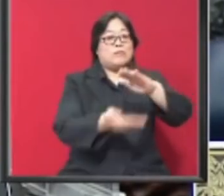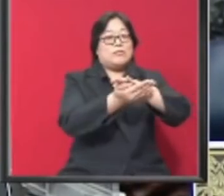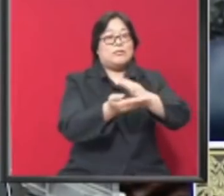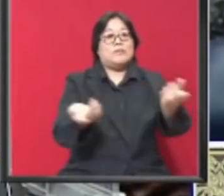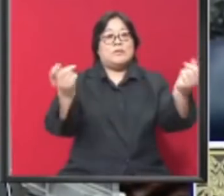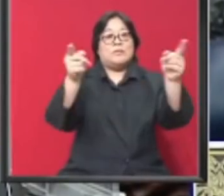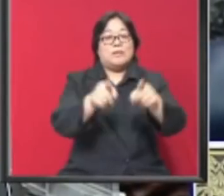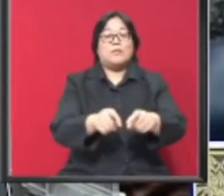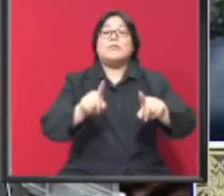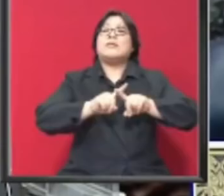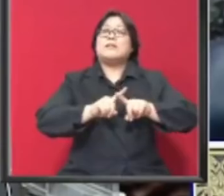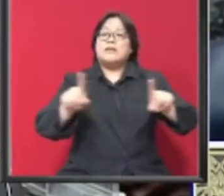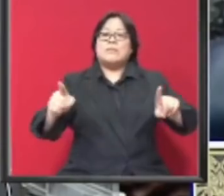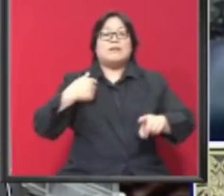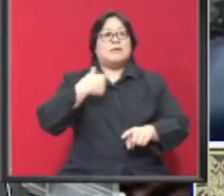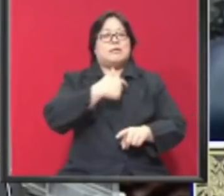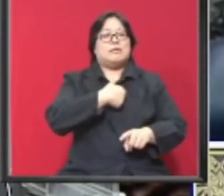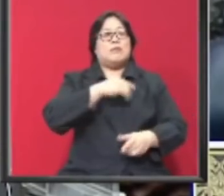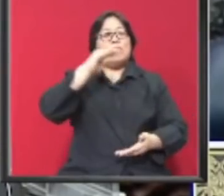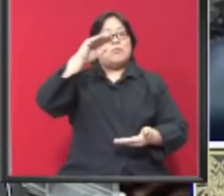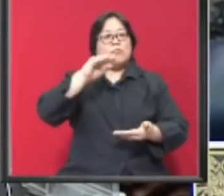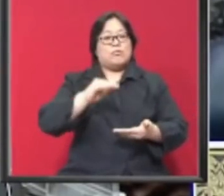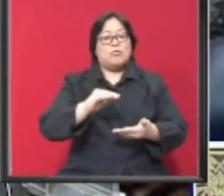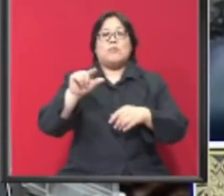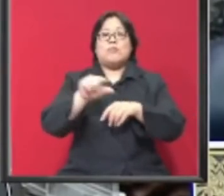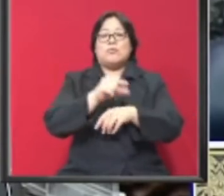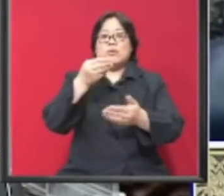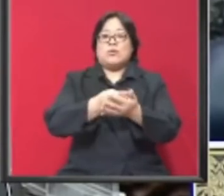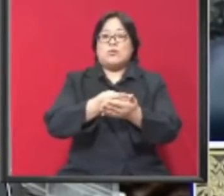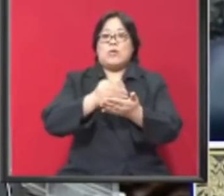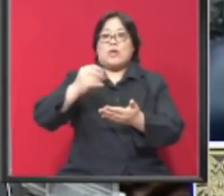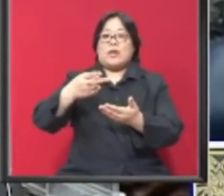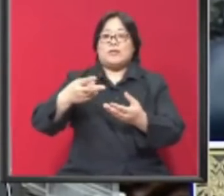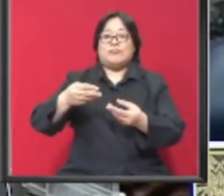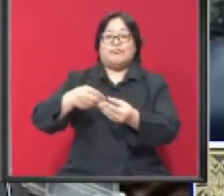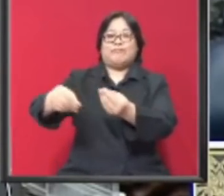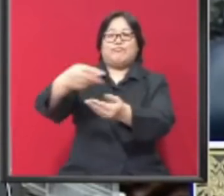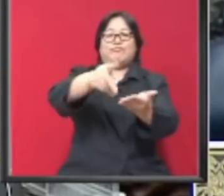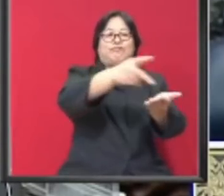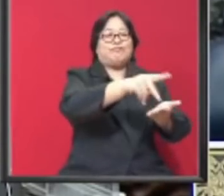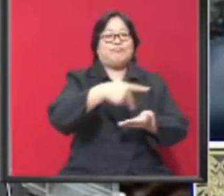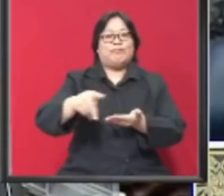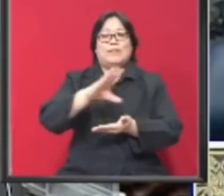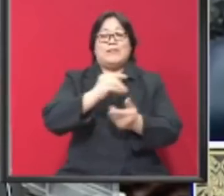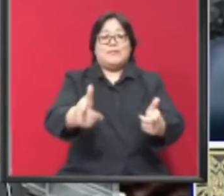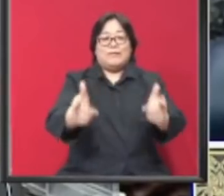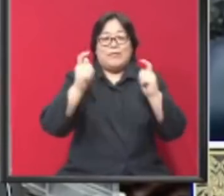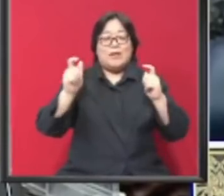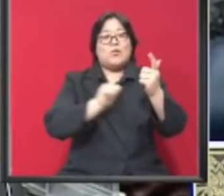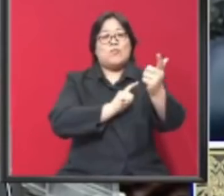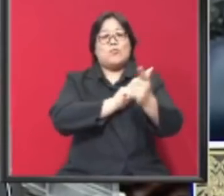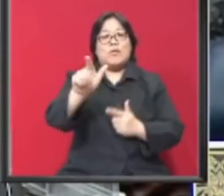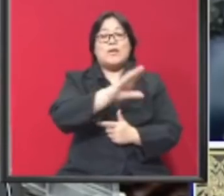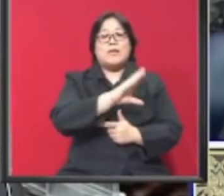Wah berlaku tetapi dengan kita kurangkan kegunaan uang tunai dan mempercepat kan kelulusan